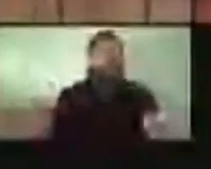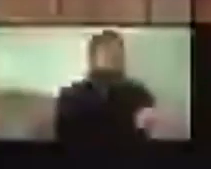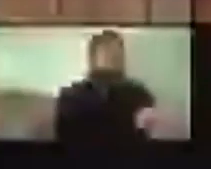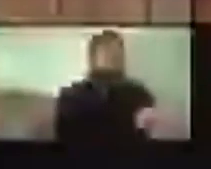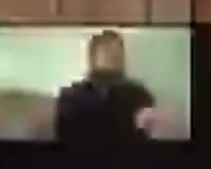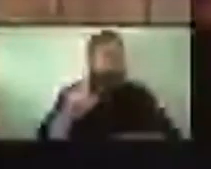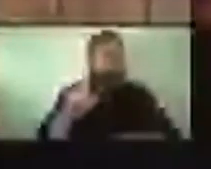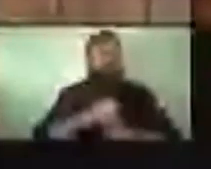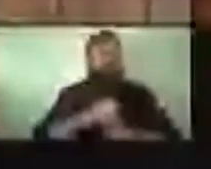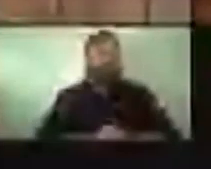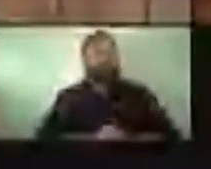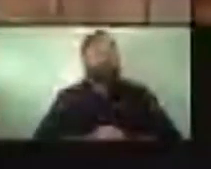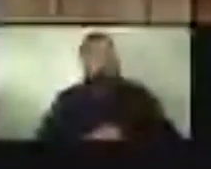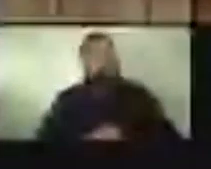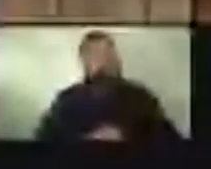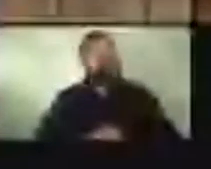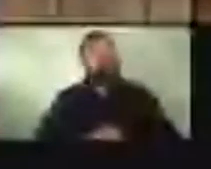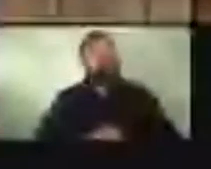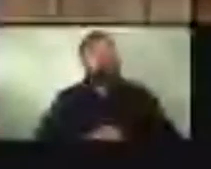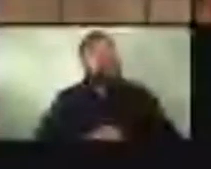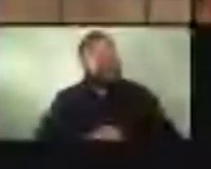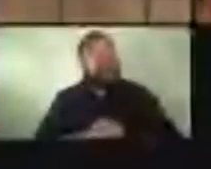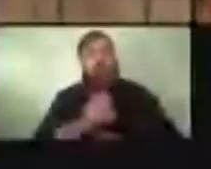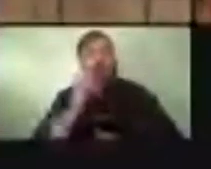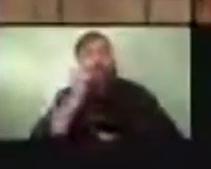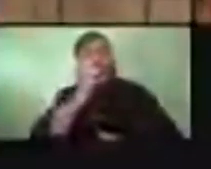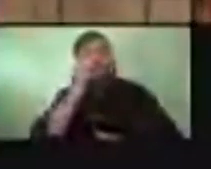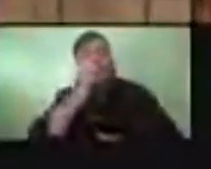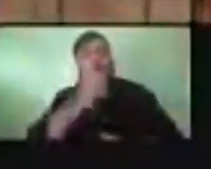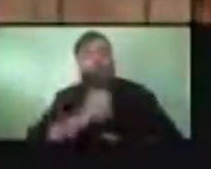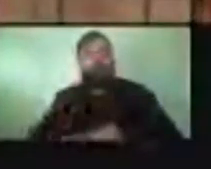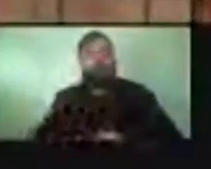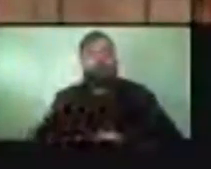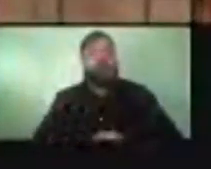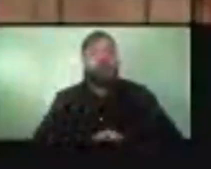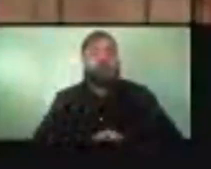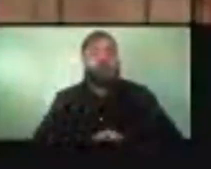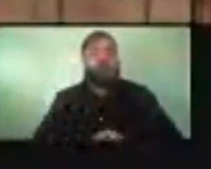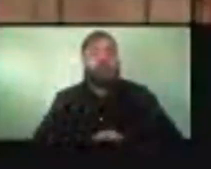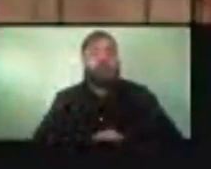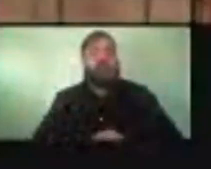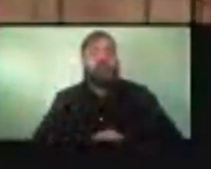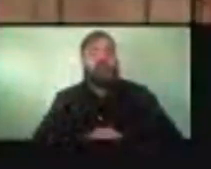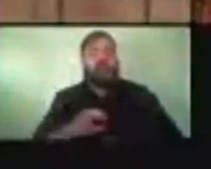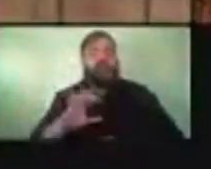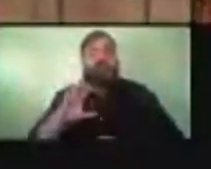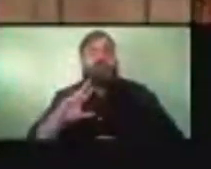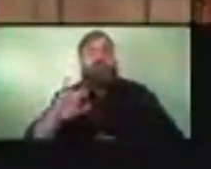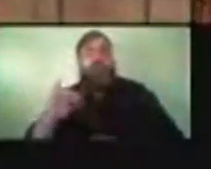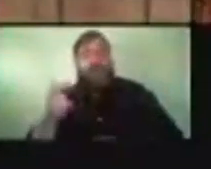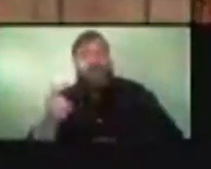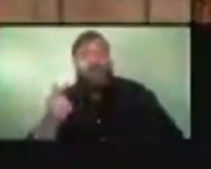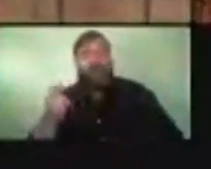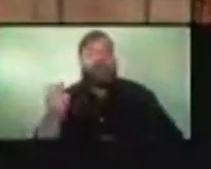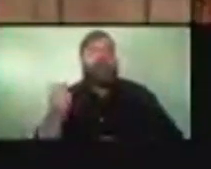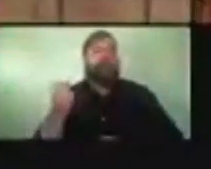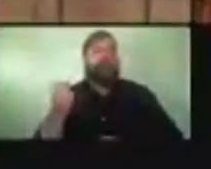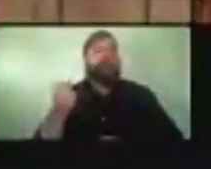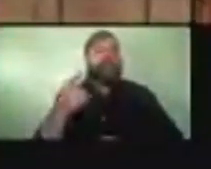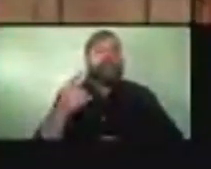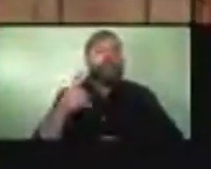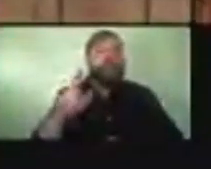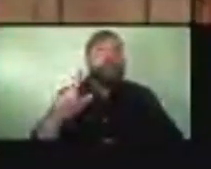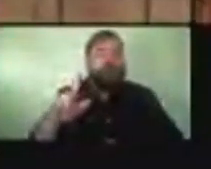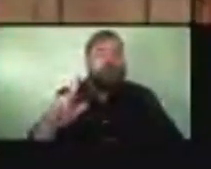wakati, je, tunaweza kufunga mkutano? Ndio, kwa kweli Bwana